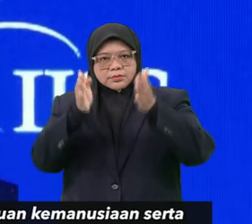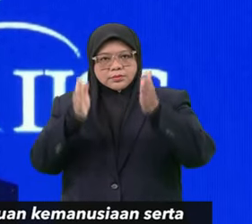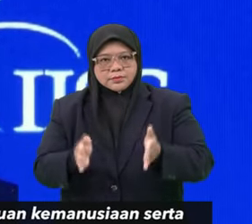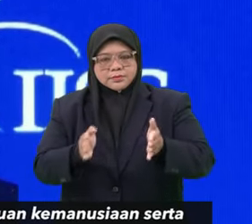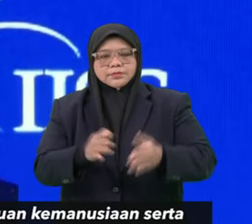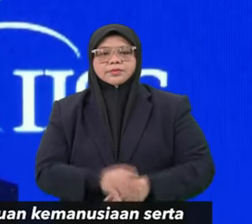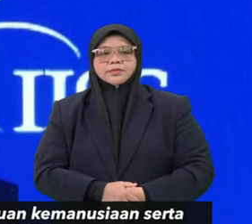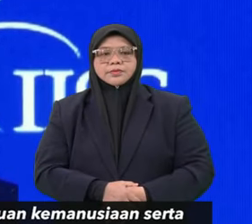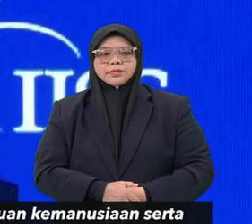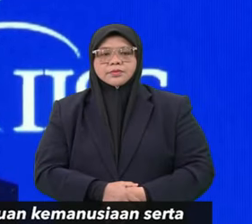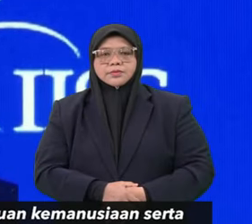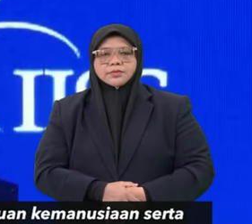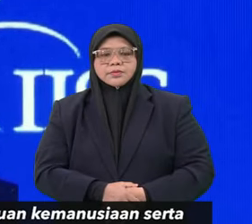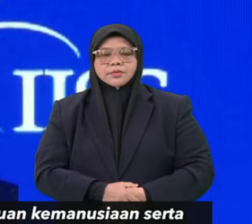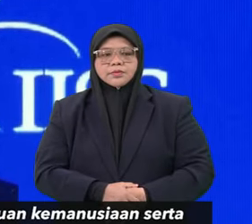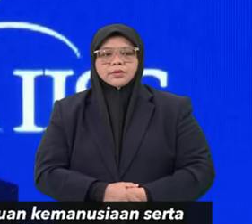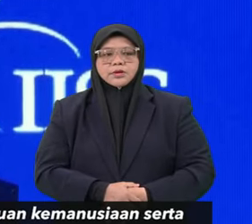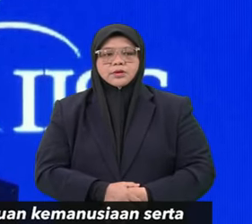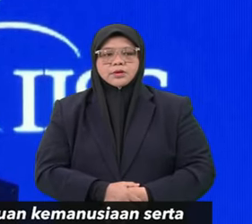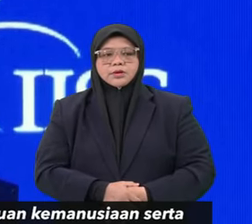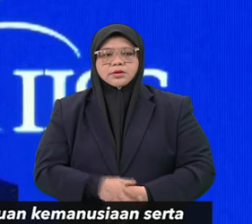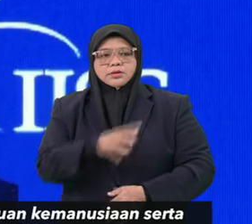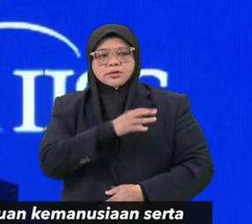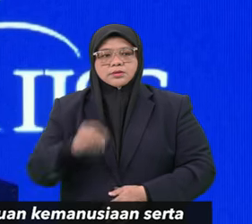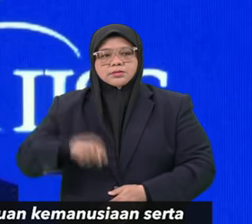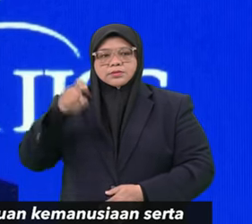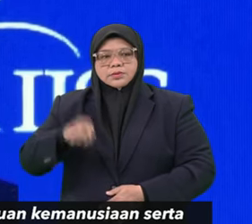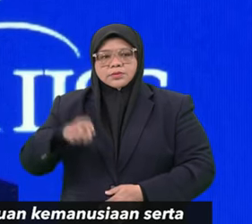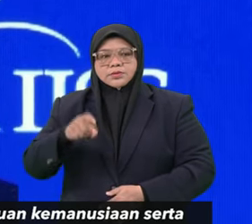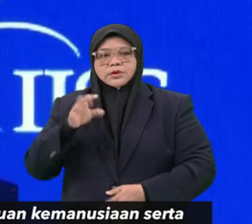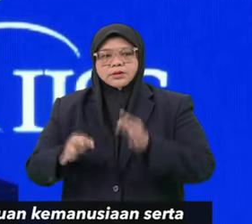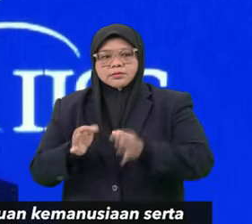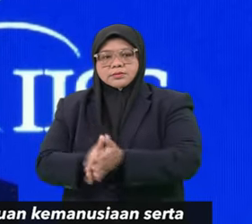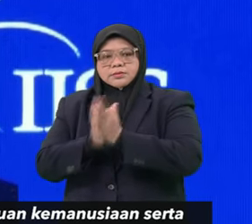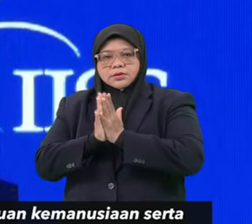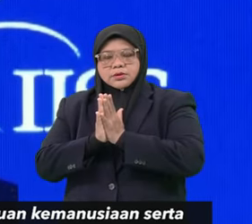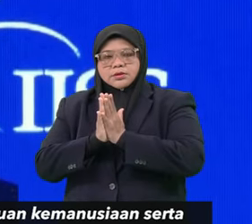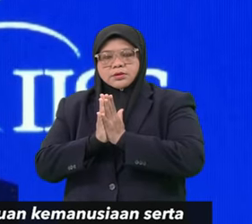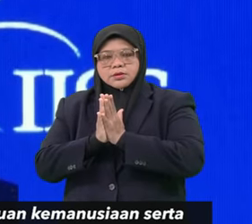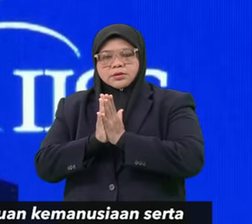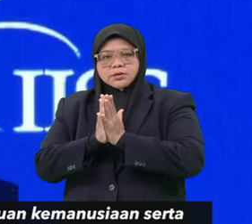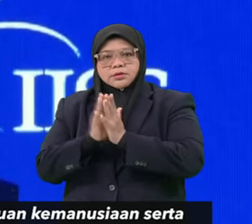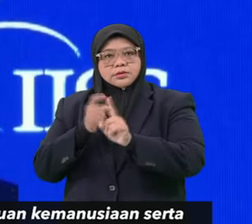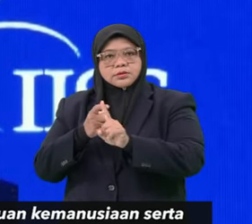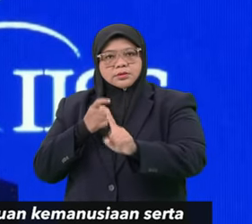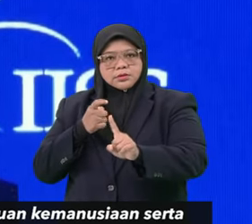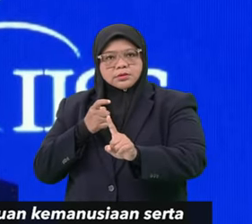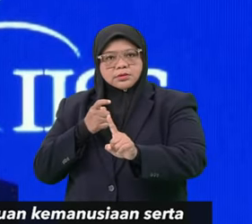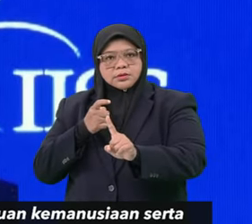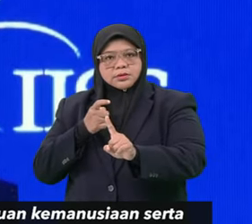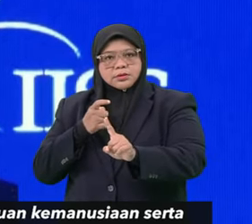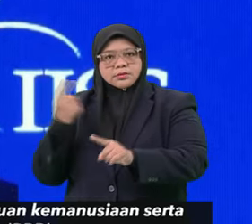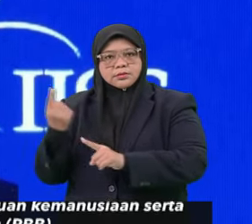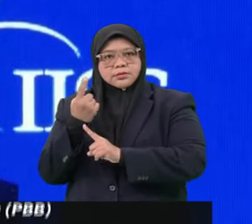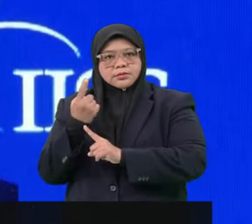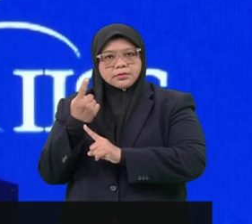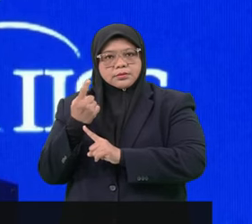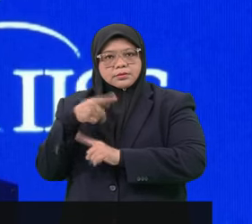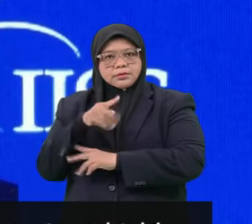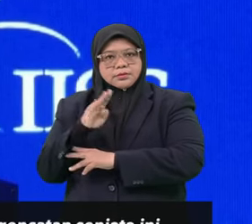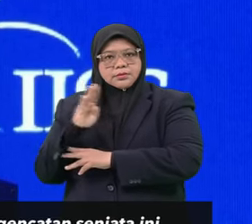assistance, as well as, when needed and when requested by the United